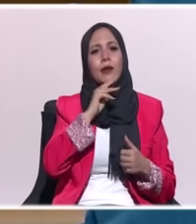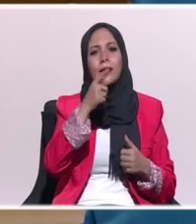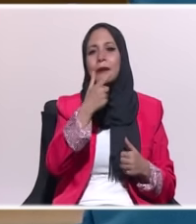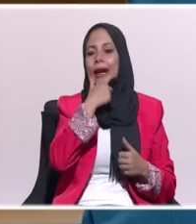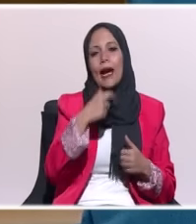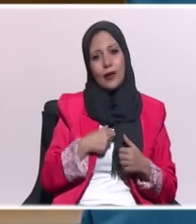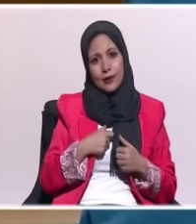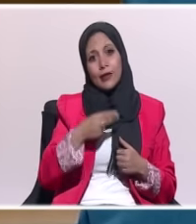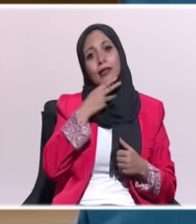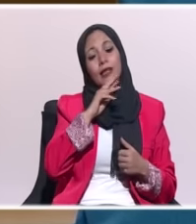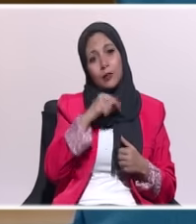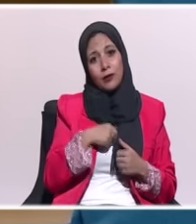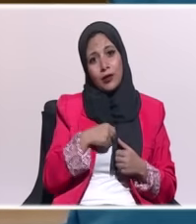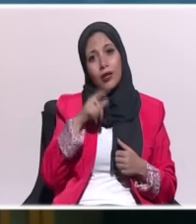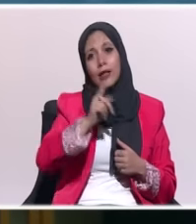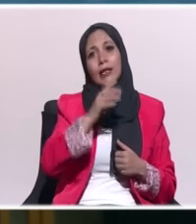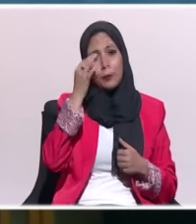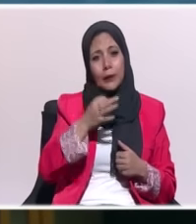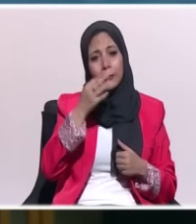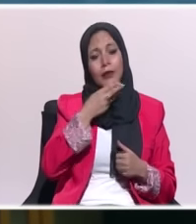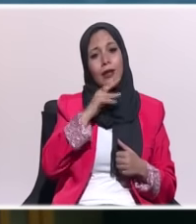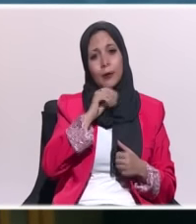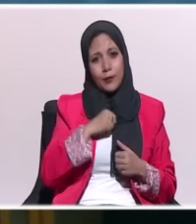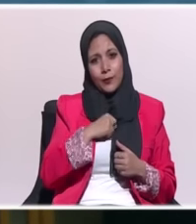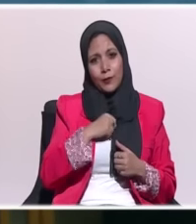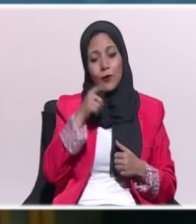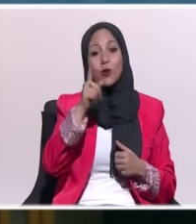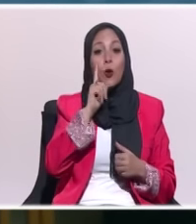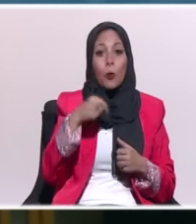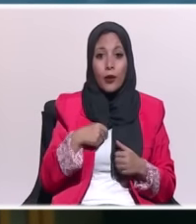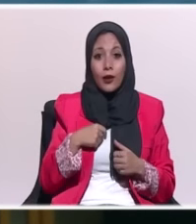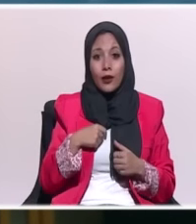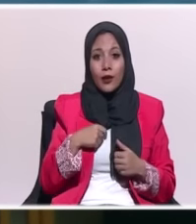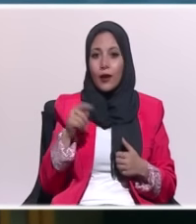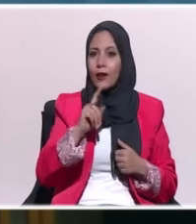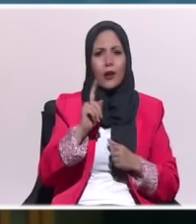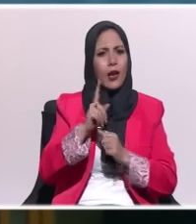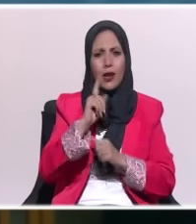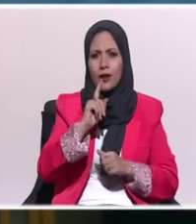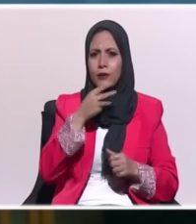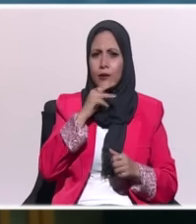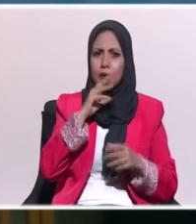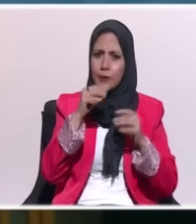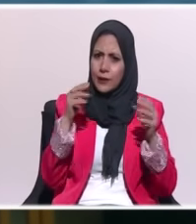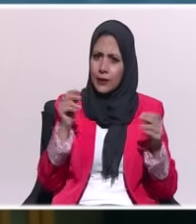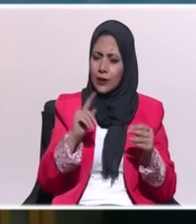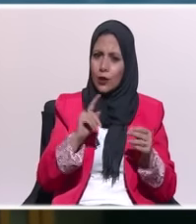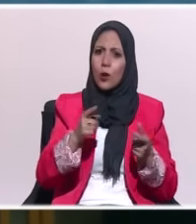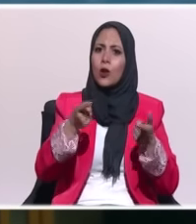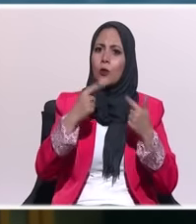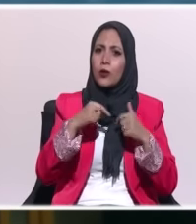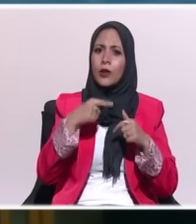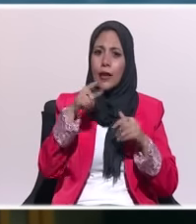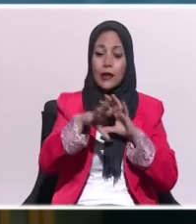عليا، انت بجد كدابه، لا انت امي، مفيش حد بيعمل اللي انت بتعمليه ده، انت بتعملي كتير، انت